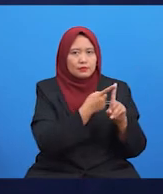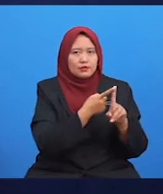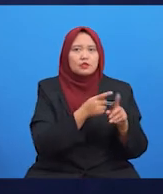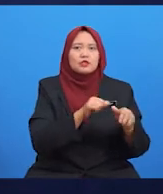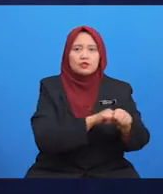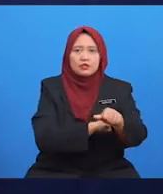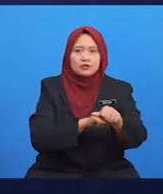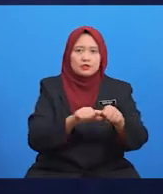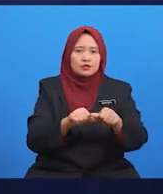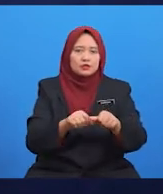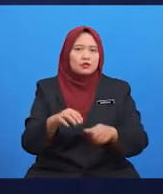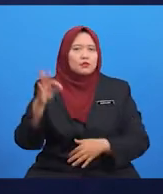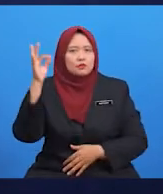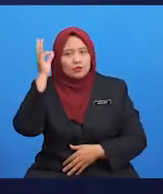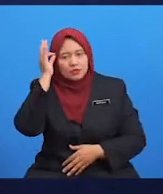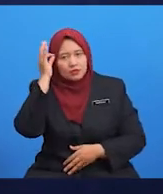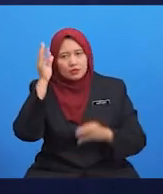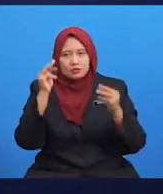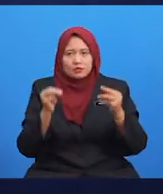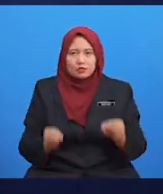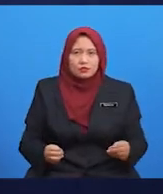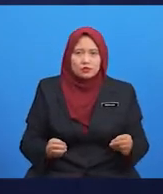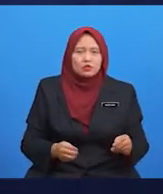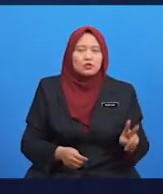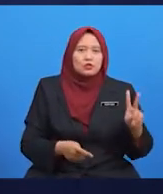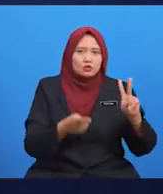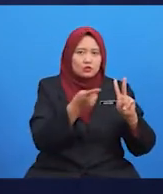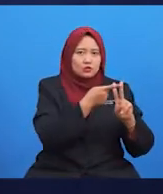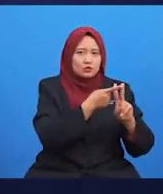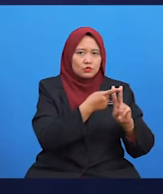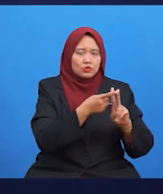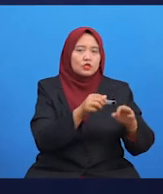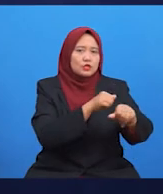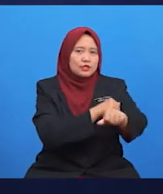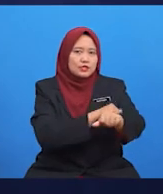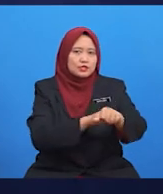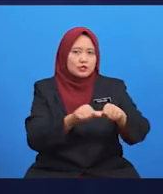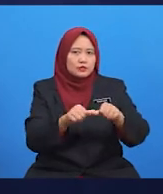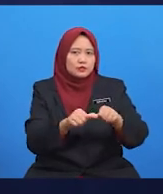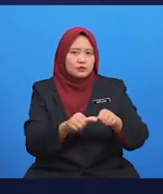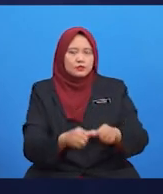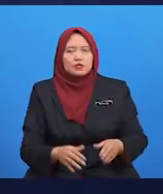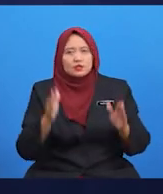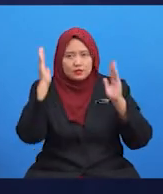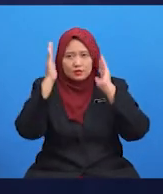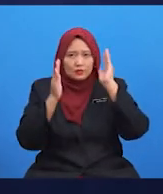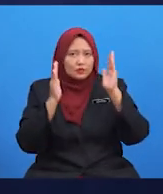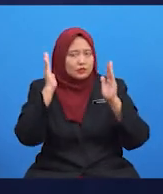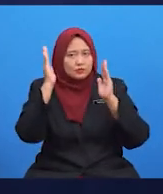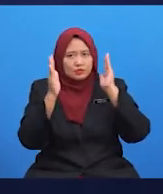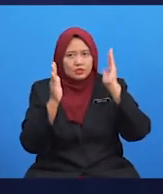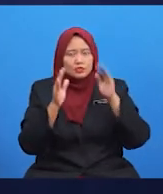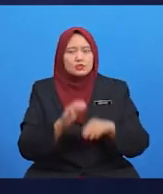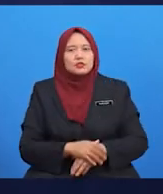aspek pemikiran masyarakat. Kedua, mengkaji tentang aspek